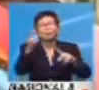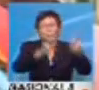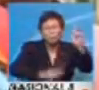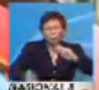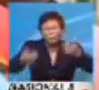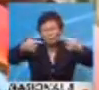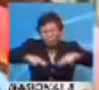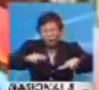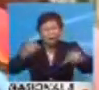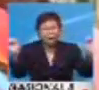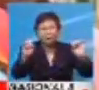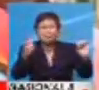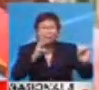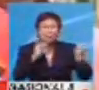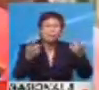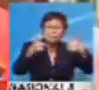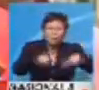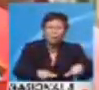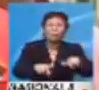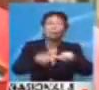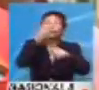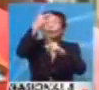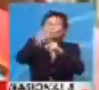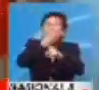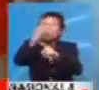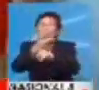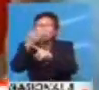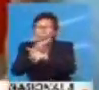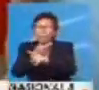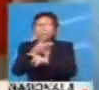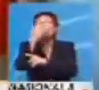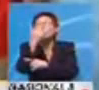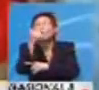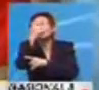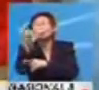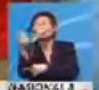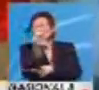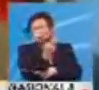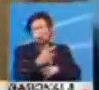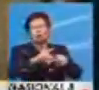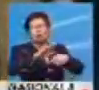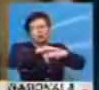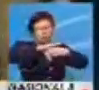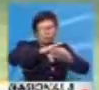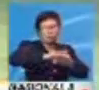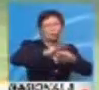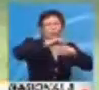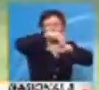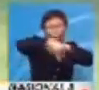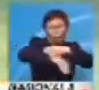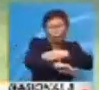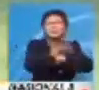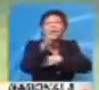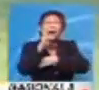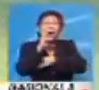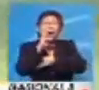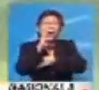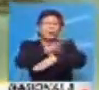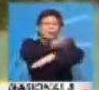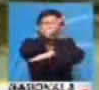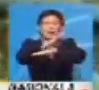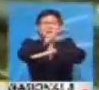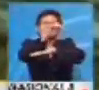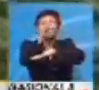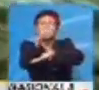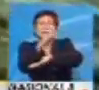kejadian-kejadian Air ini berlaku hampir juga bulan ini disebabkan kedua-duanya di Gunung Jurai yaitu Loji merbuk dan